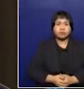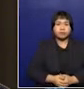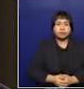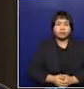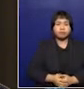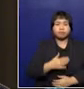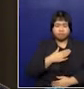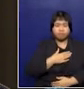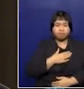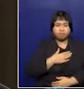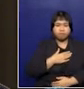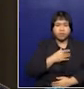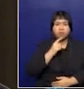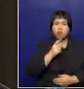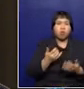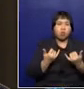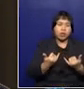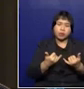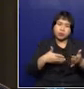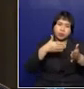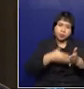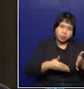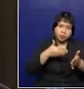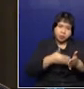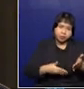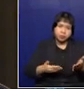ผมว่าวันนี้มันไปต่อไม่ได้แล้วครับ